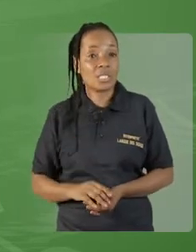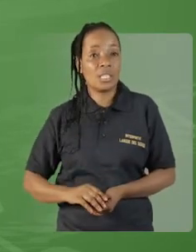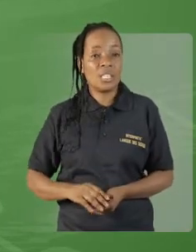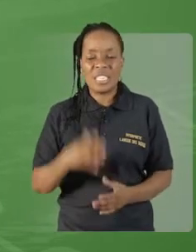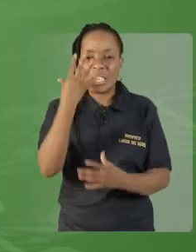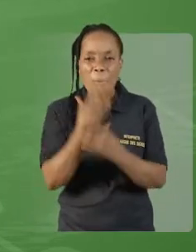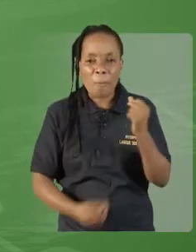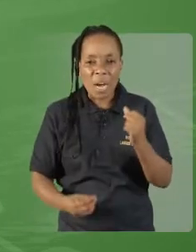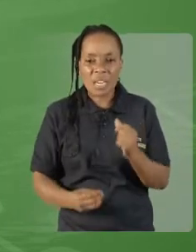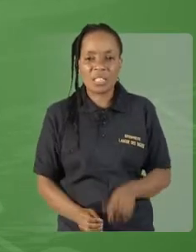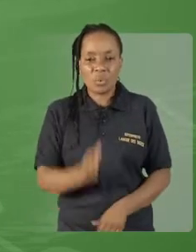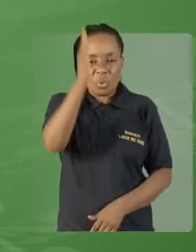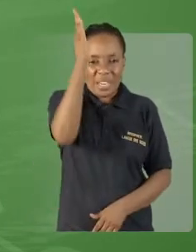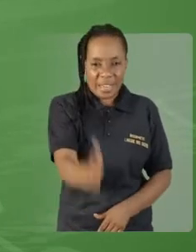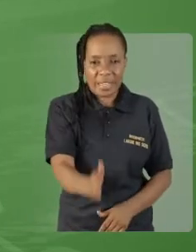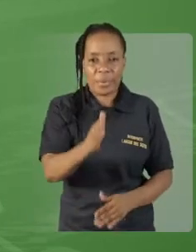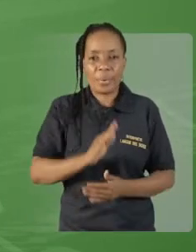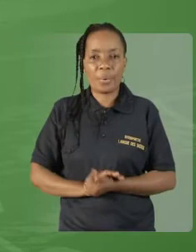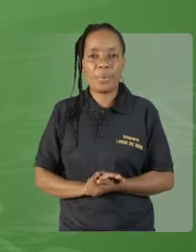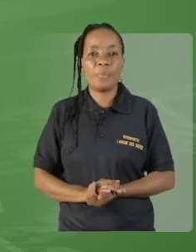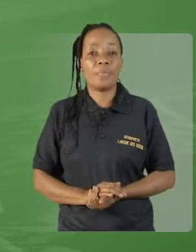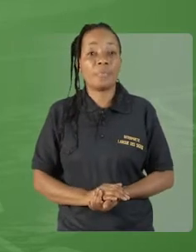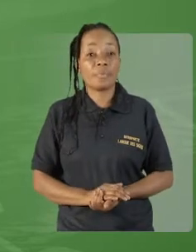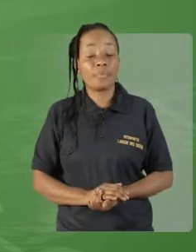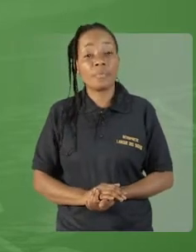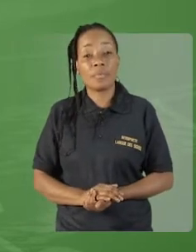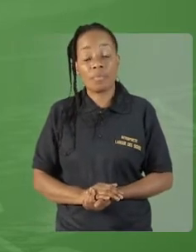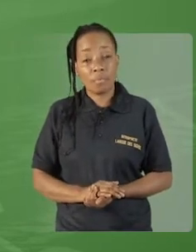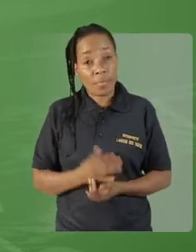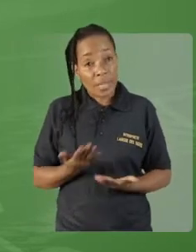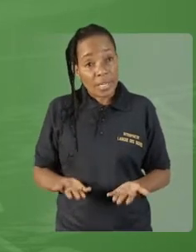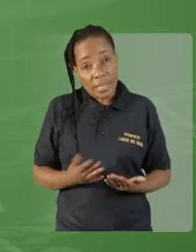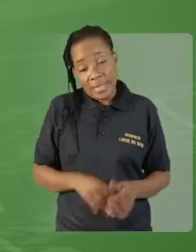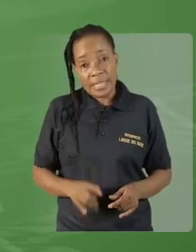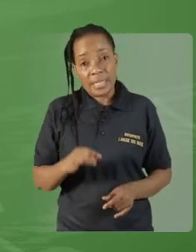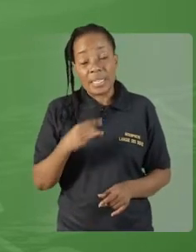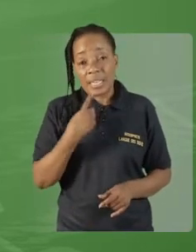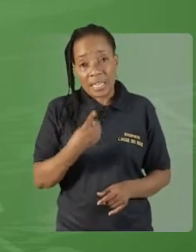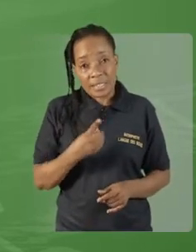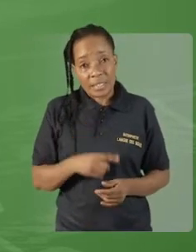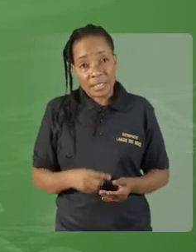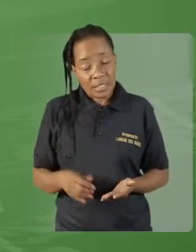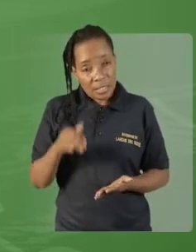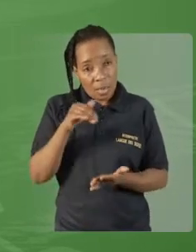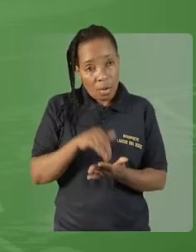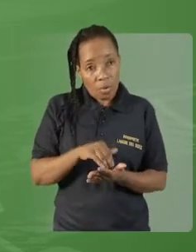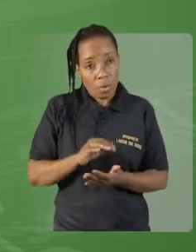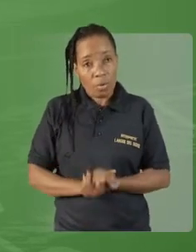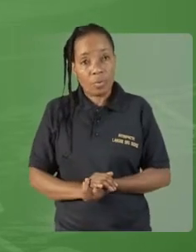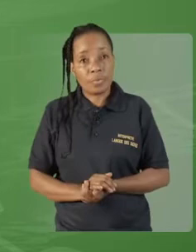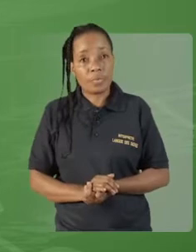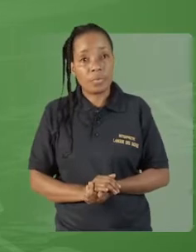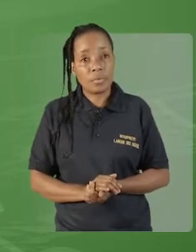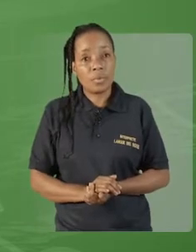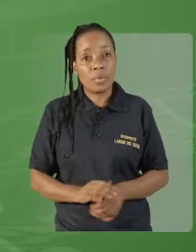qui manque d'objectivité et de rigueur. Plus encore, dans le discours sur